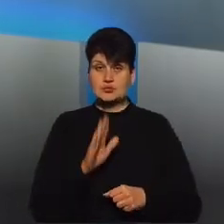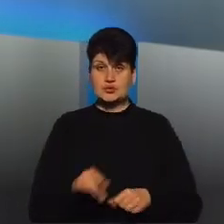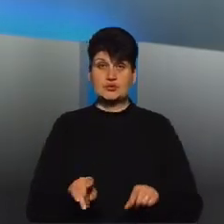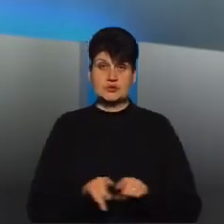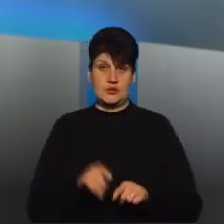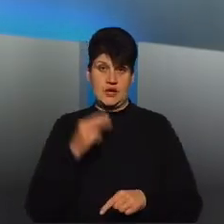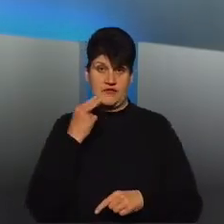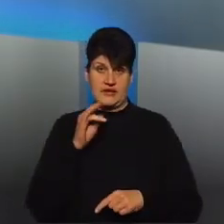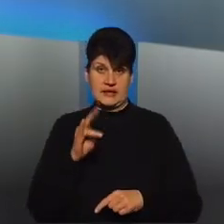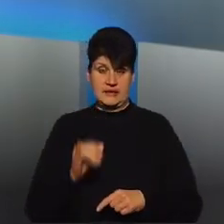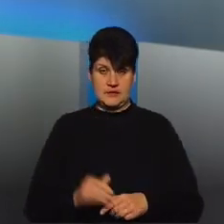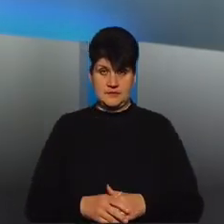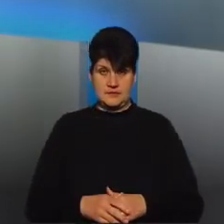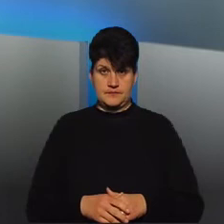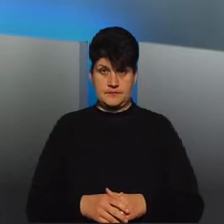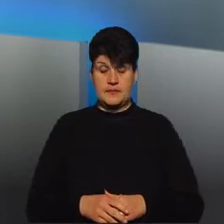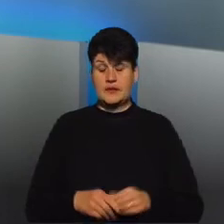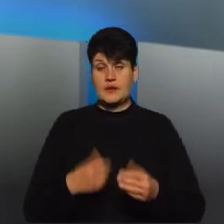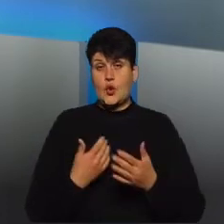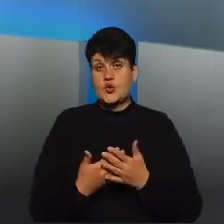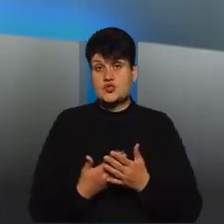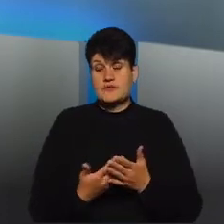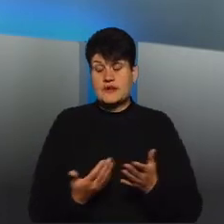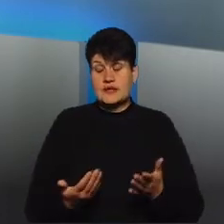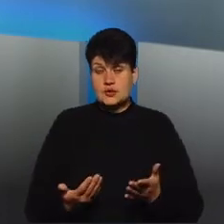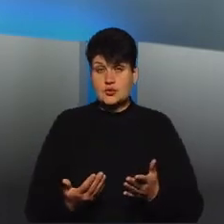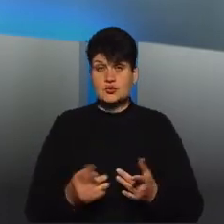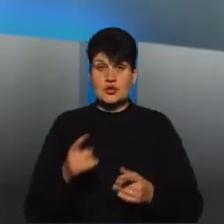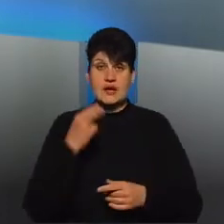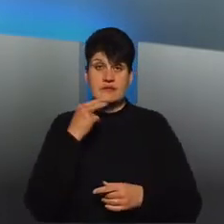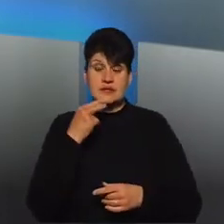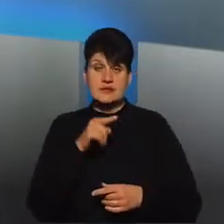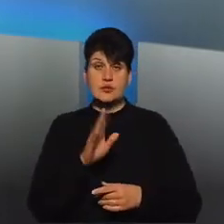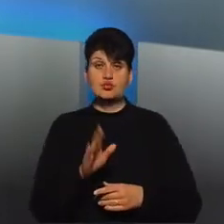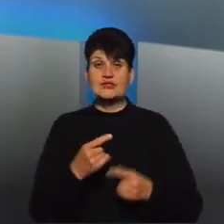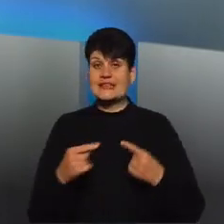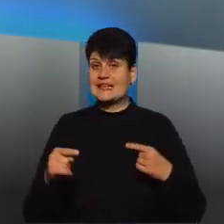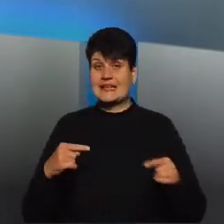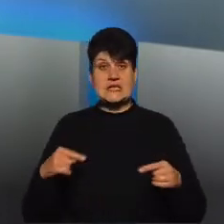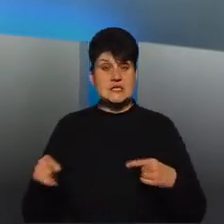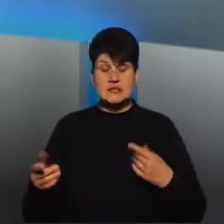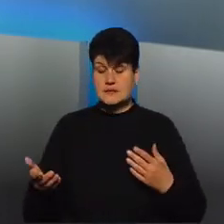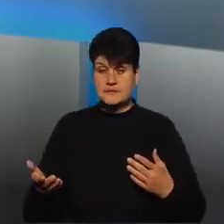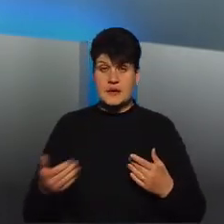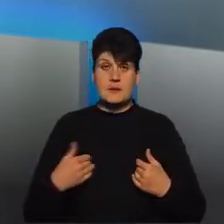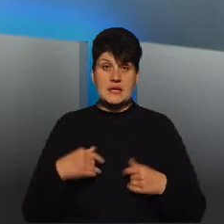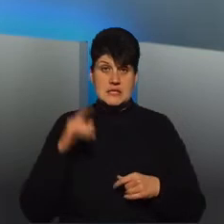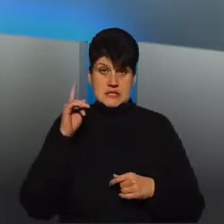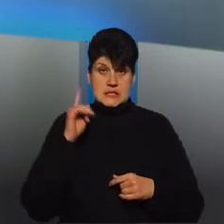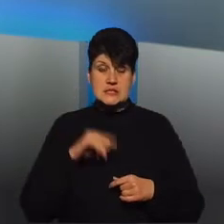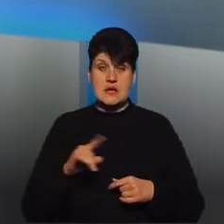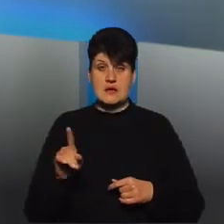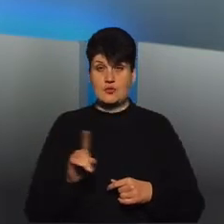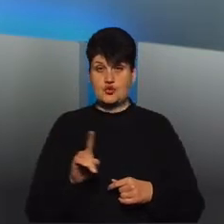ефективними. Очевидно, що ефективність їх буде різною, тому що ми знаємо, що